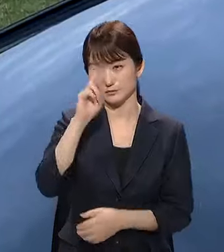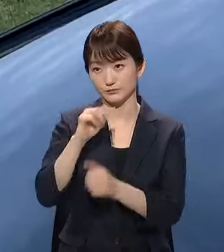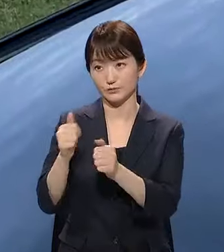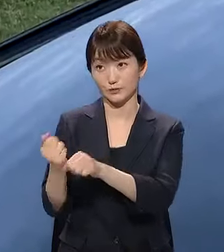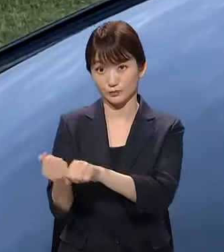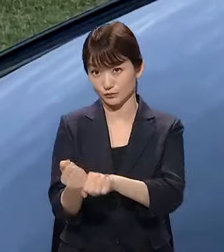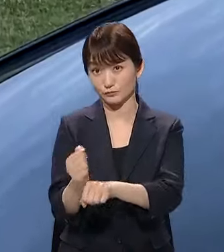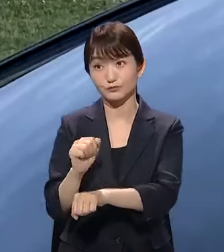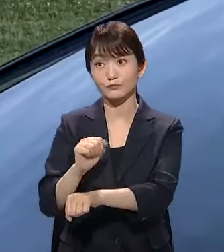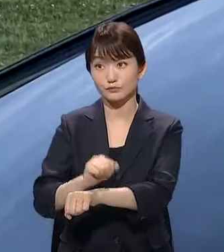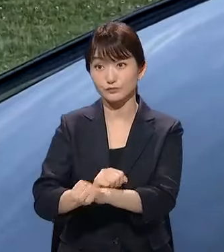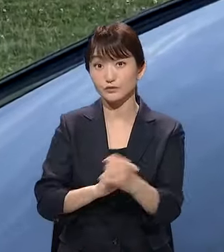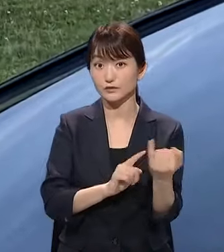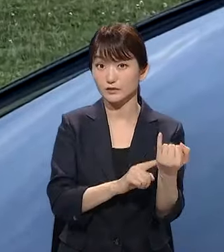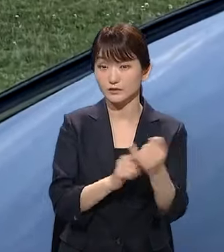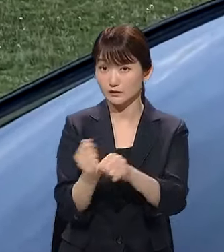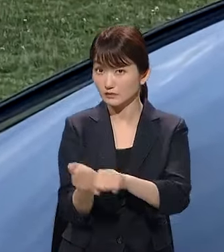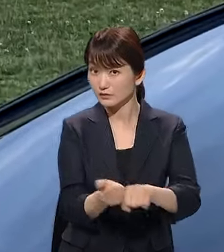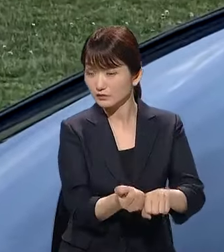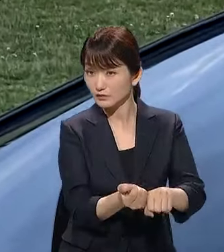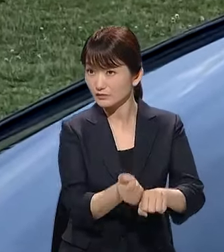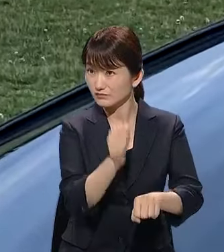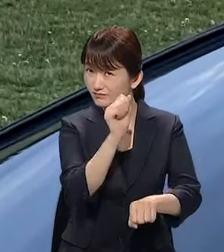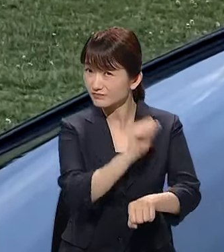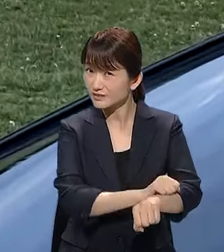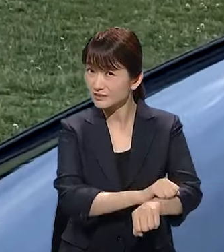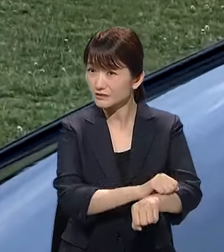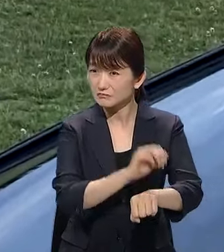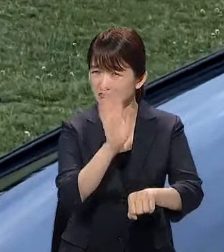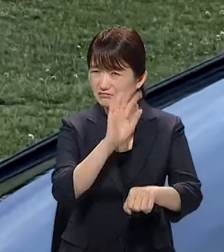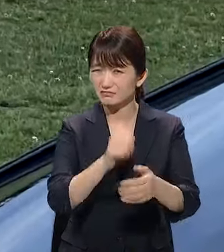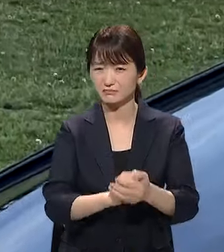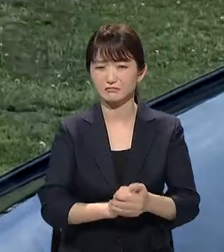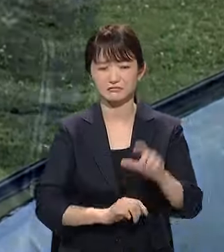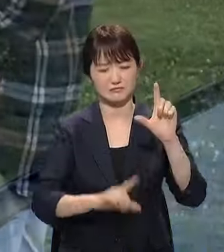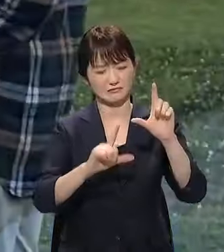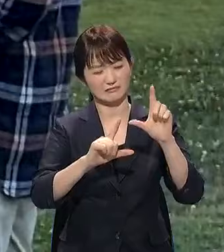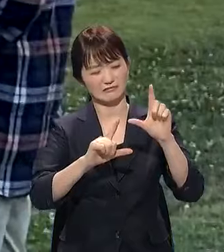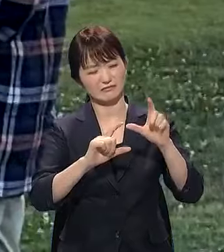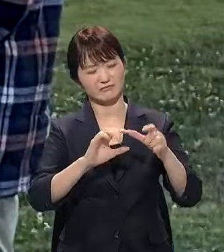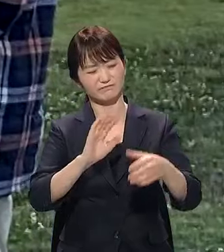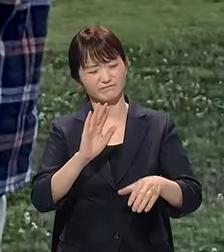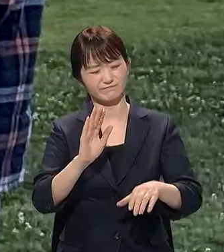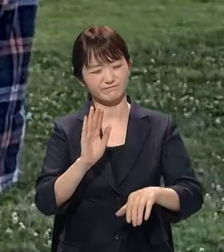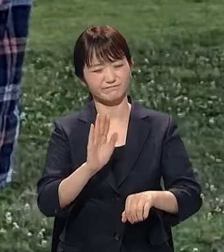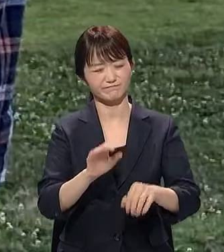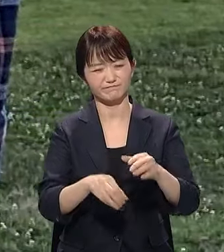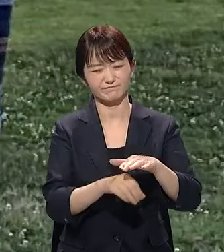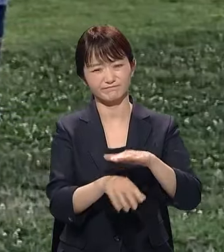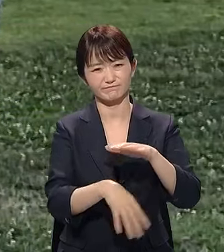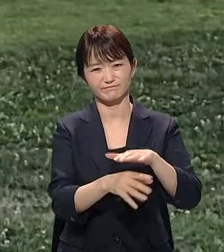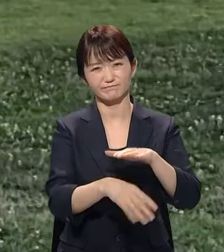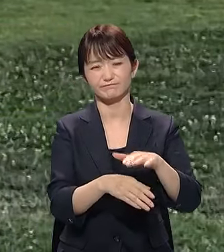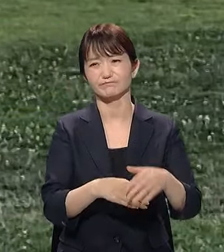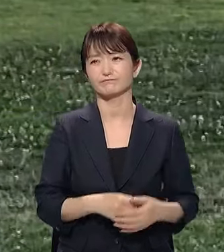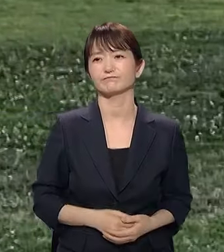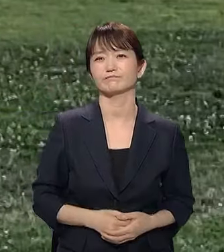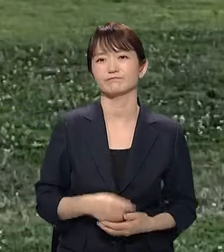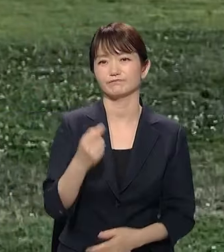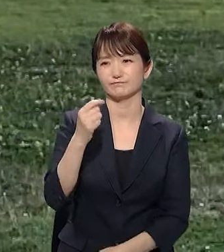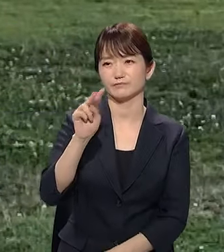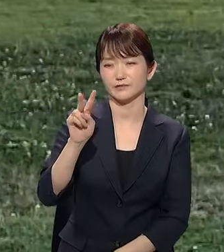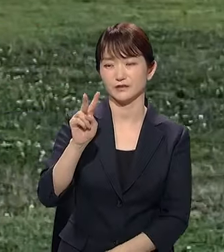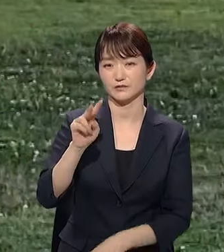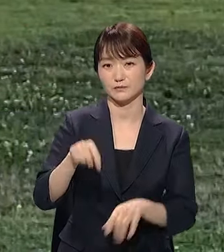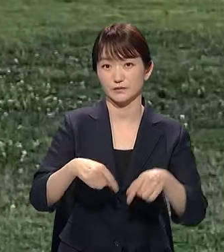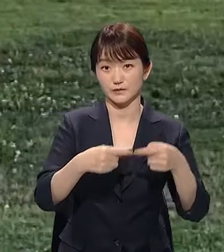자 저 여성 잘 친다 못 친다 엄청 못 친다 포 명망이 자 이렇게 TV 나오면 뭐 프로도 아니고